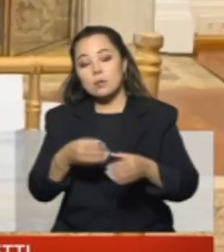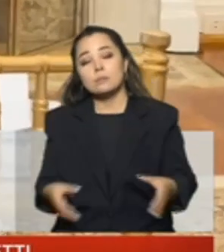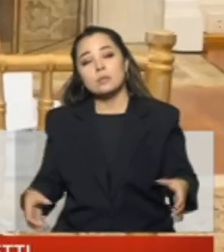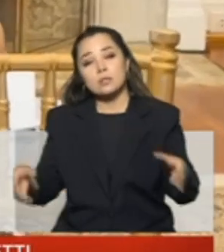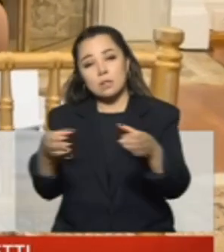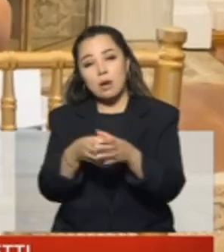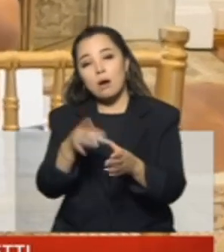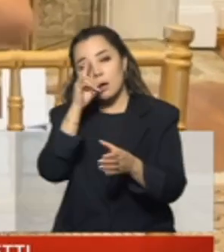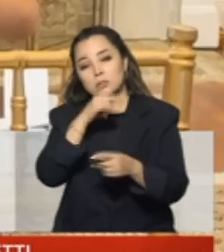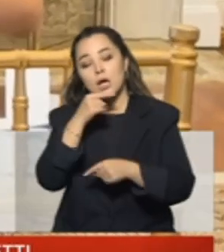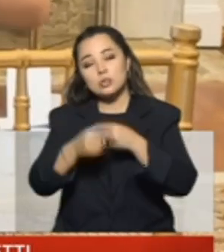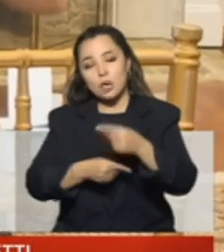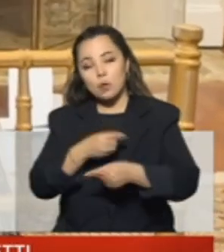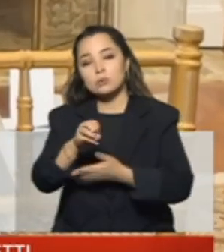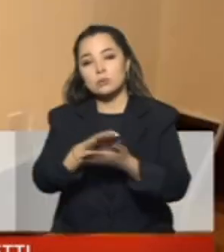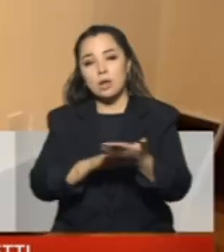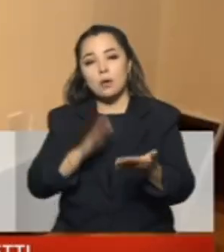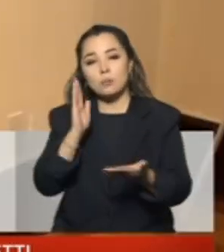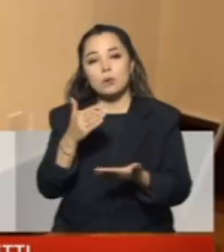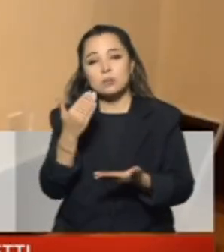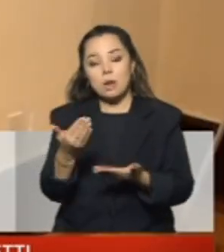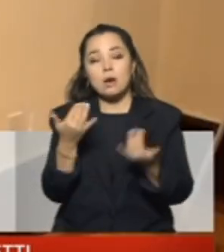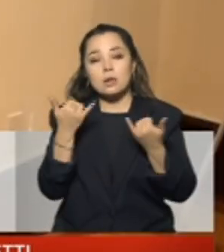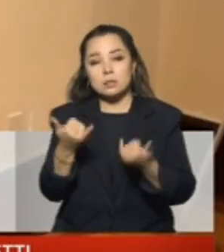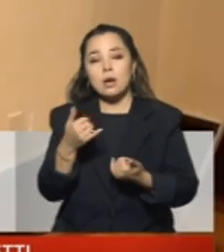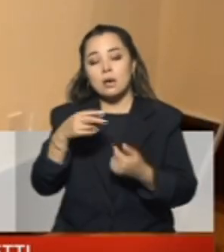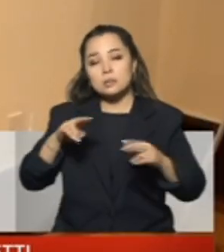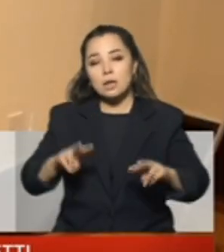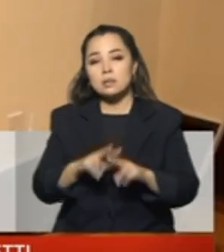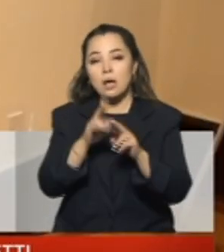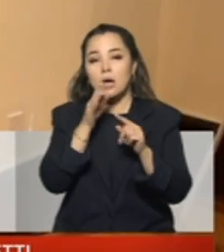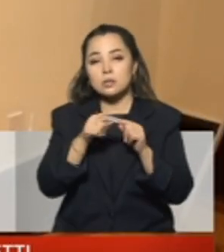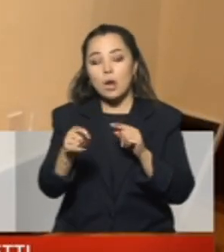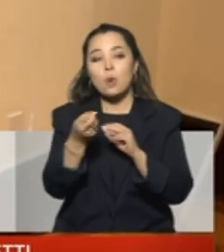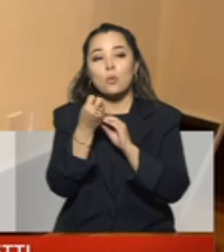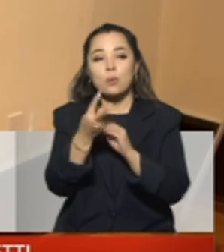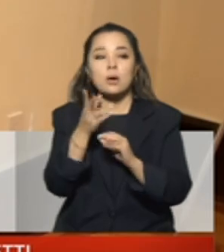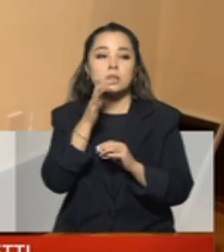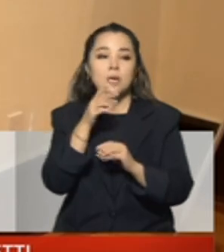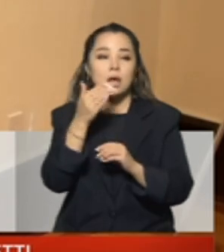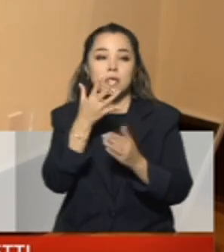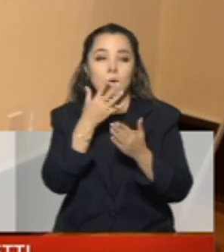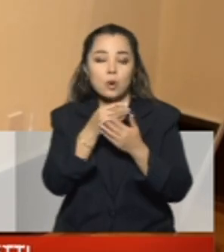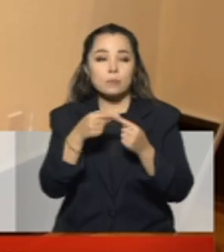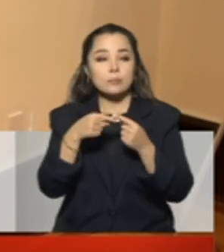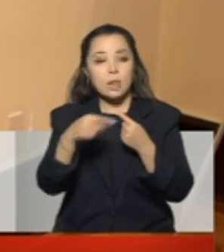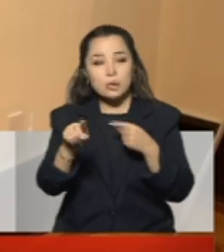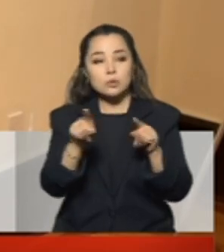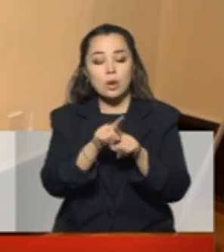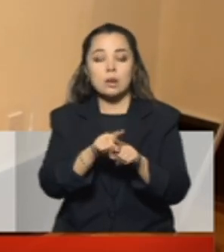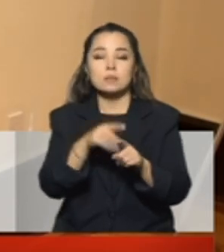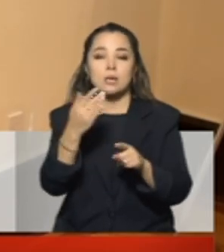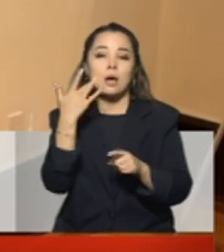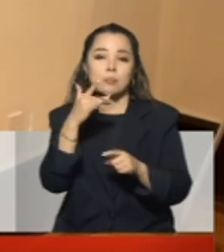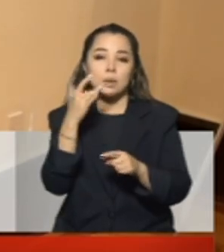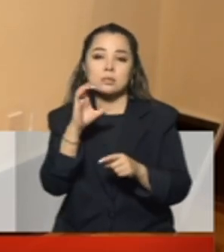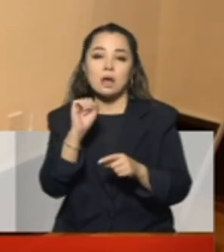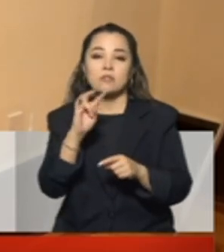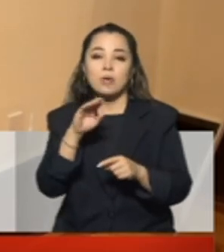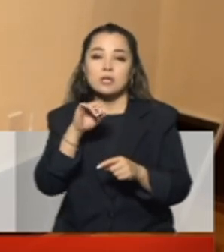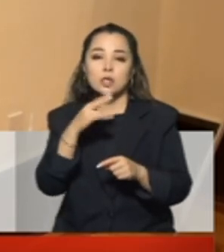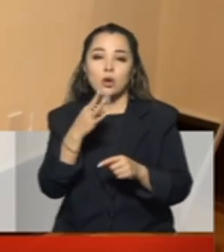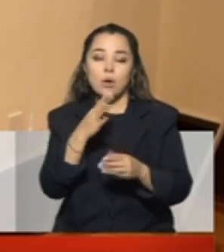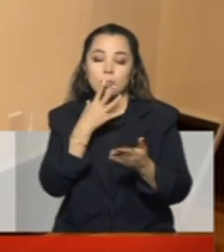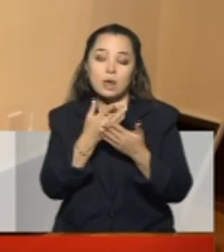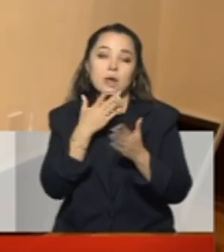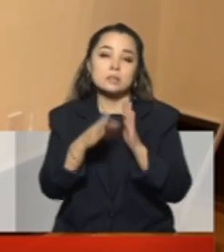дейтін қазақы дәстүрдің жалғасы. Айта кетейік, Астанамен арада 12 сағат уақыт айырмашылығы бар. Американың Сан-Франциско